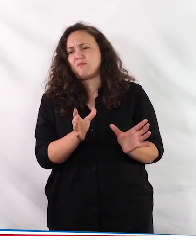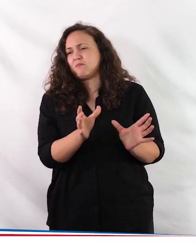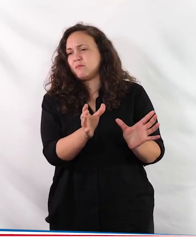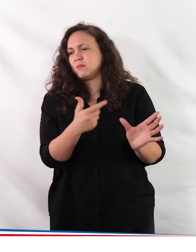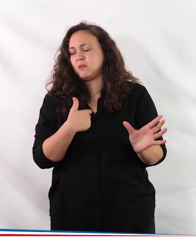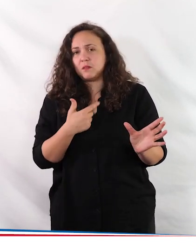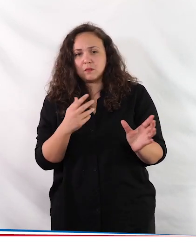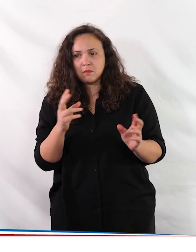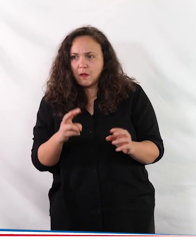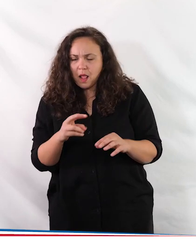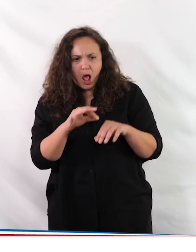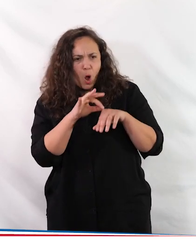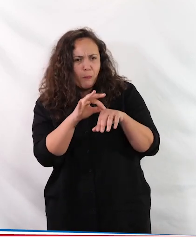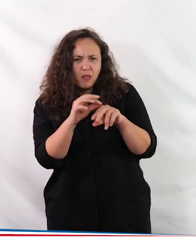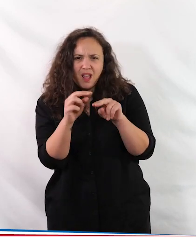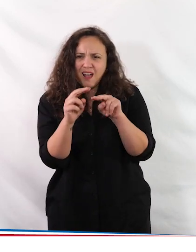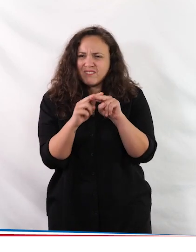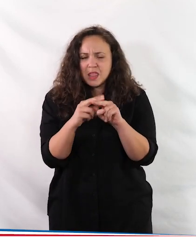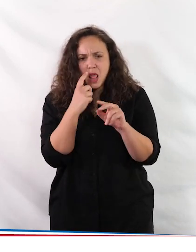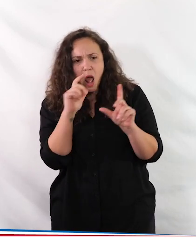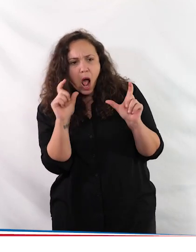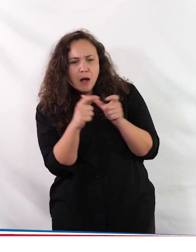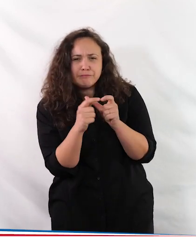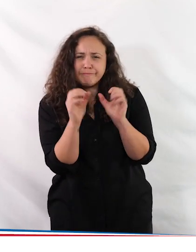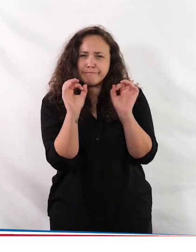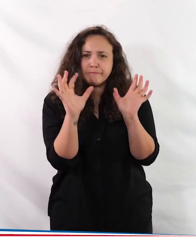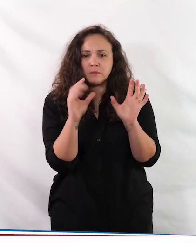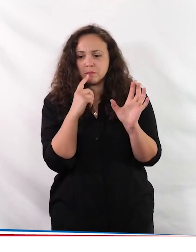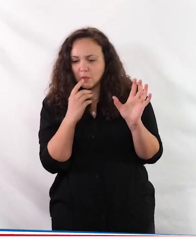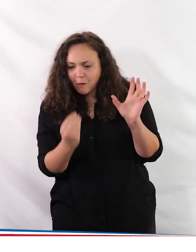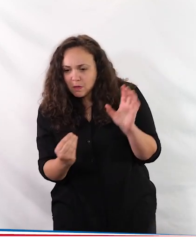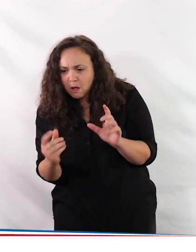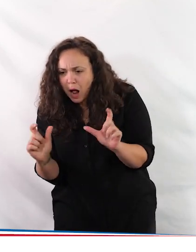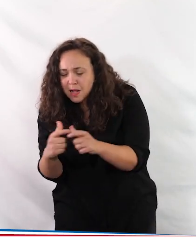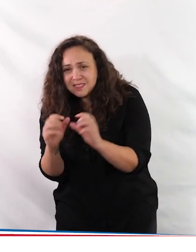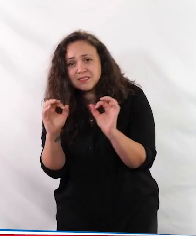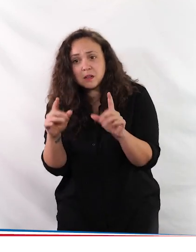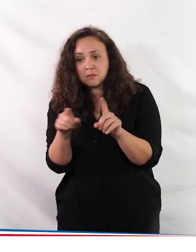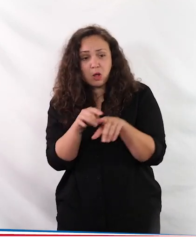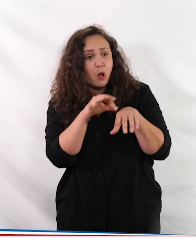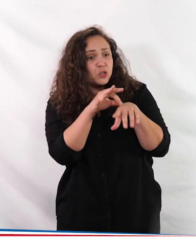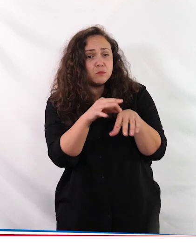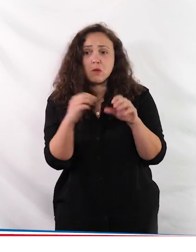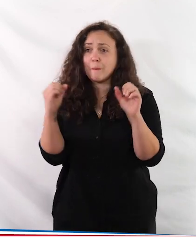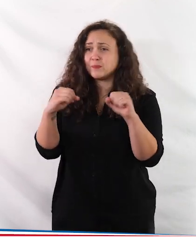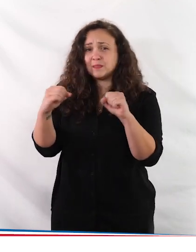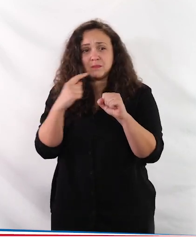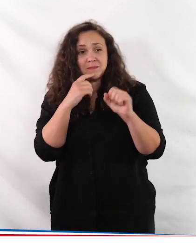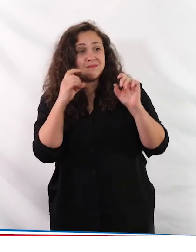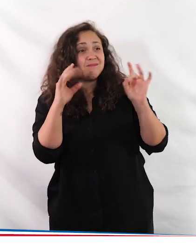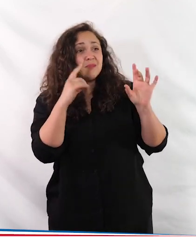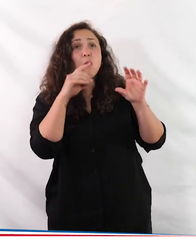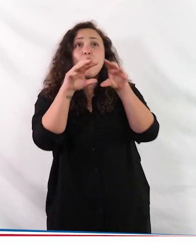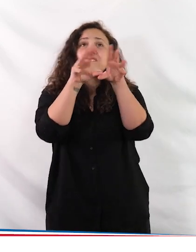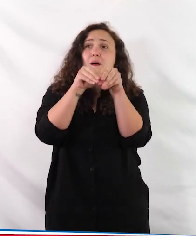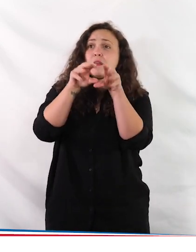personnel, aucun accompagnement, détection pour les enfants, aucun accompagnement et possibilité pour les familles